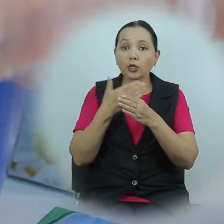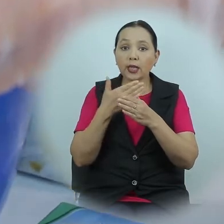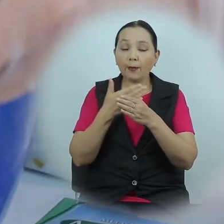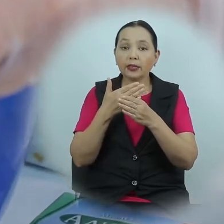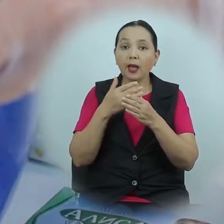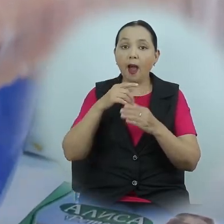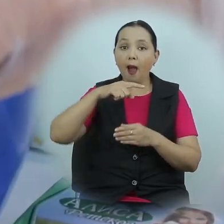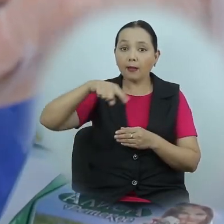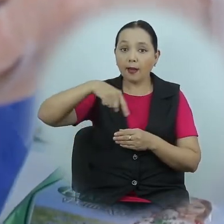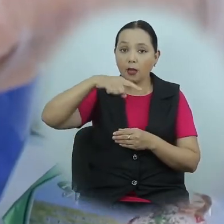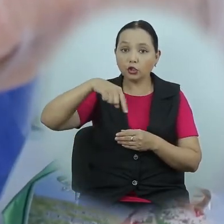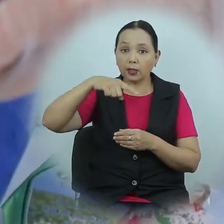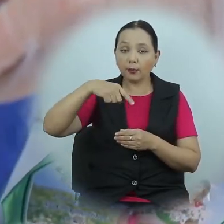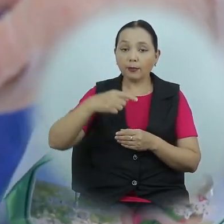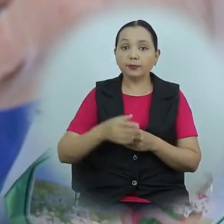аралаштырып